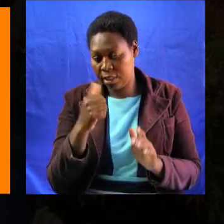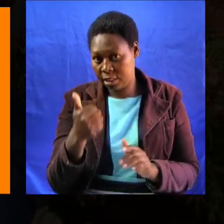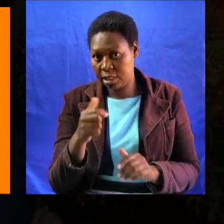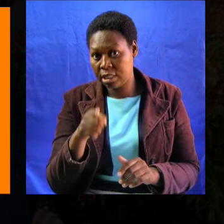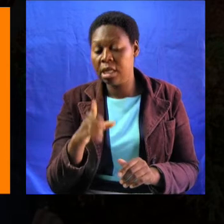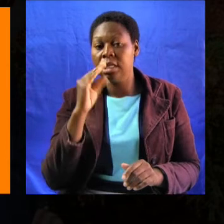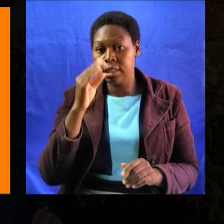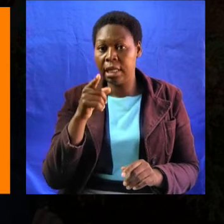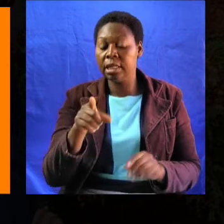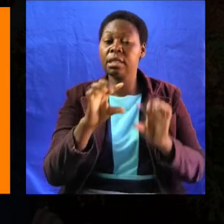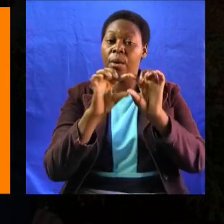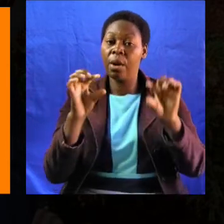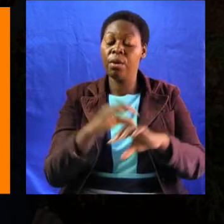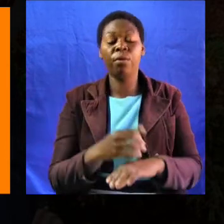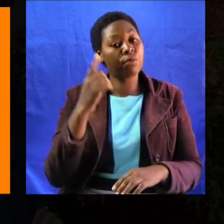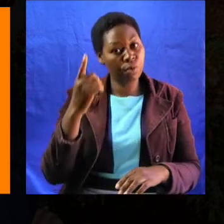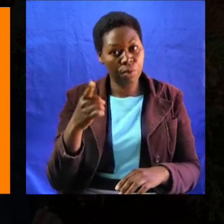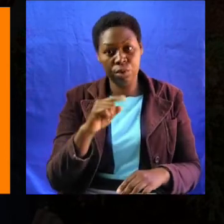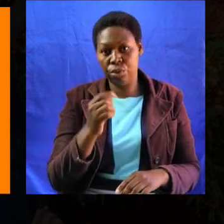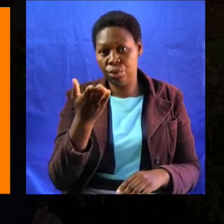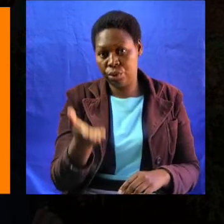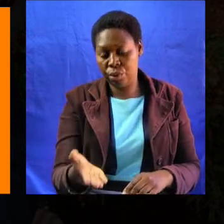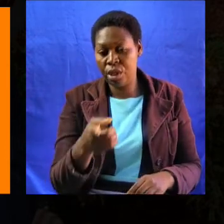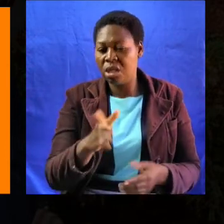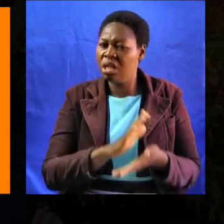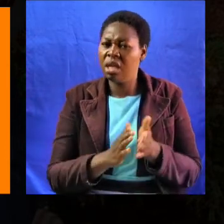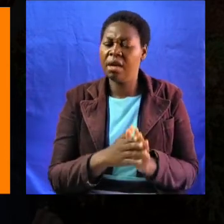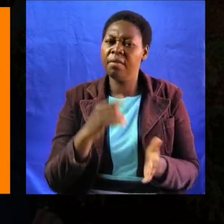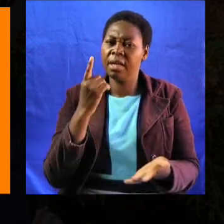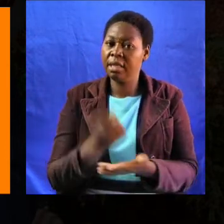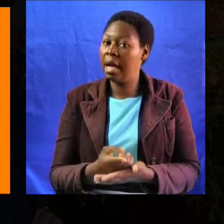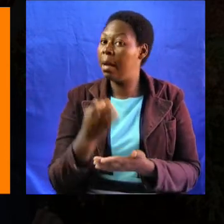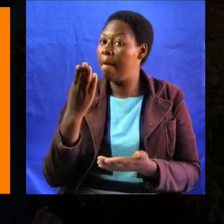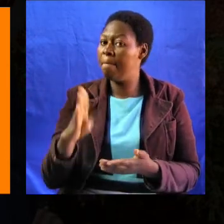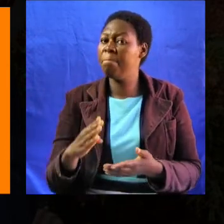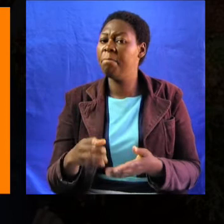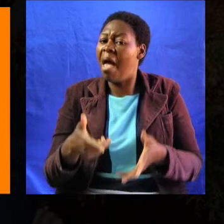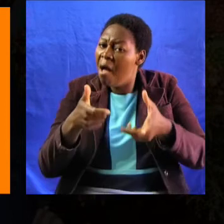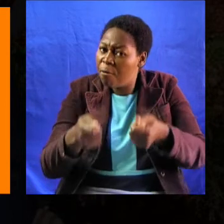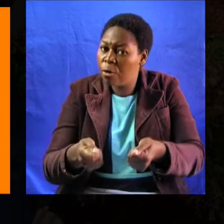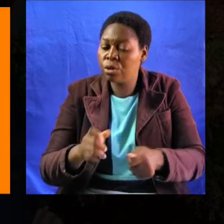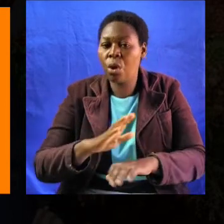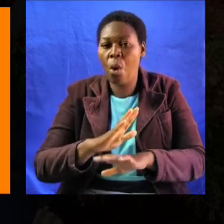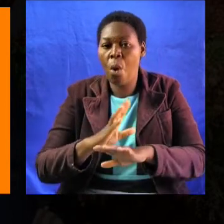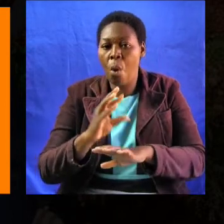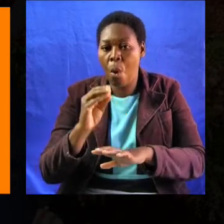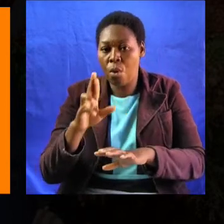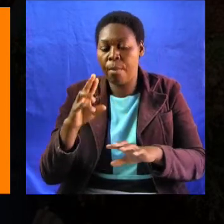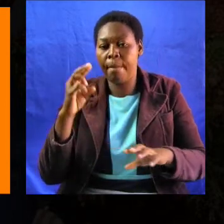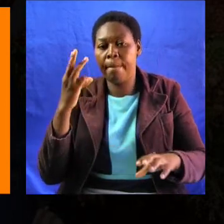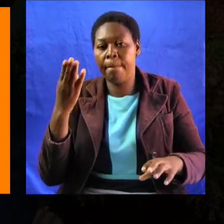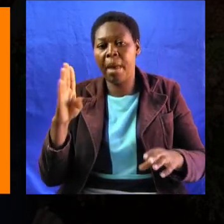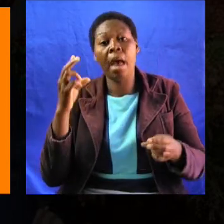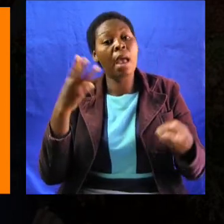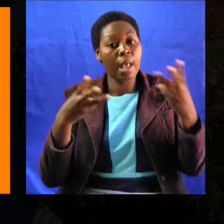raJehovha kuna Zerubabheri rinoti, hazviitwi nehondo kana nesimba, asi nomweya wangu ndizvo zvinotaura Jehovha wehondo.